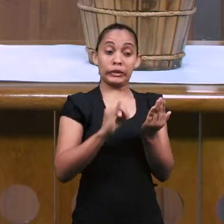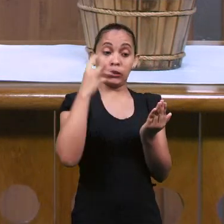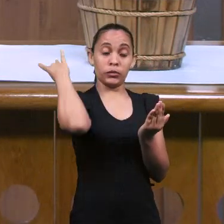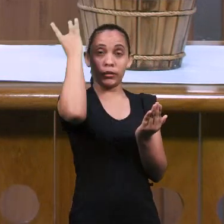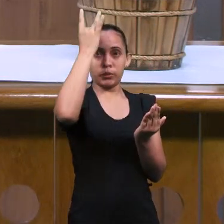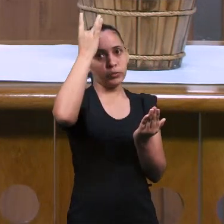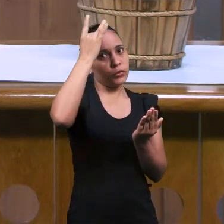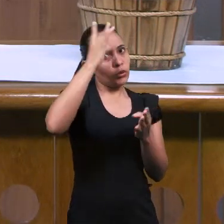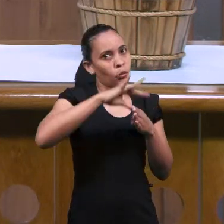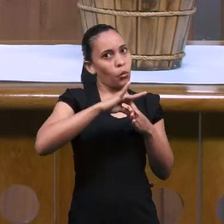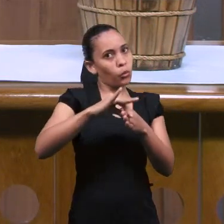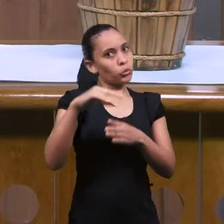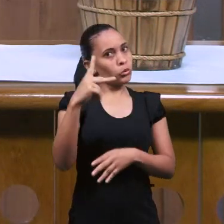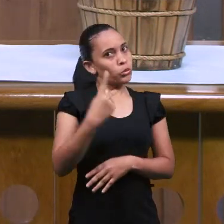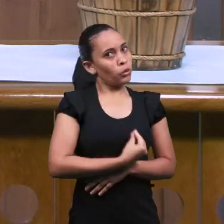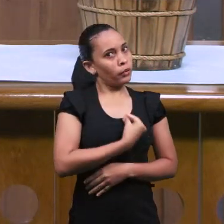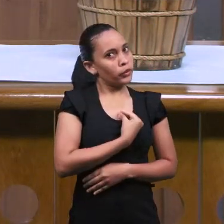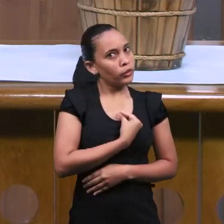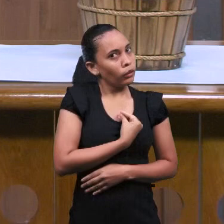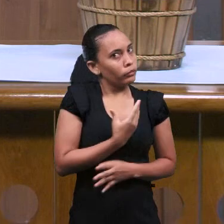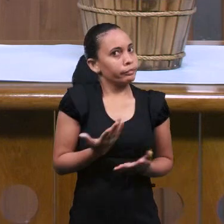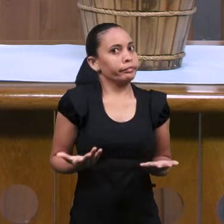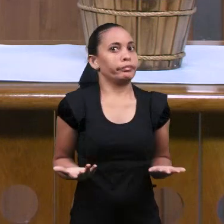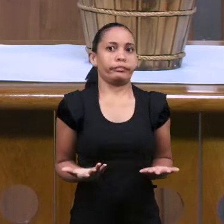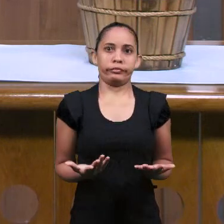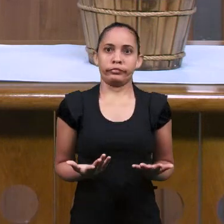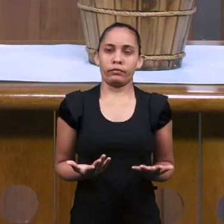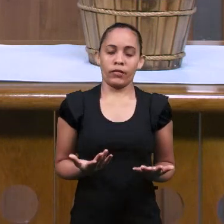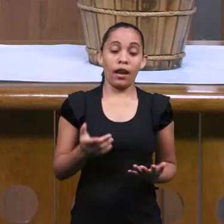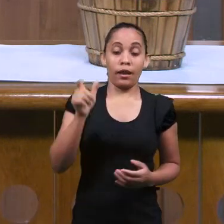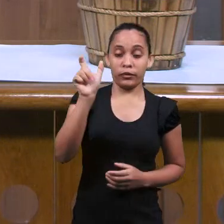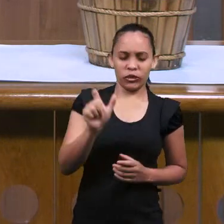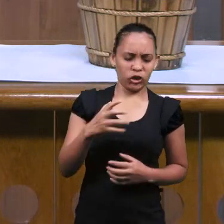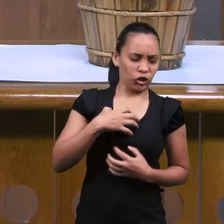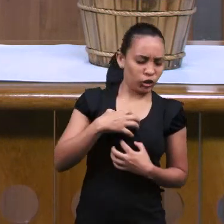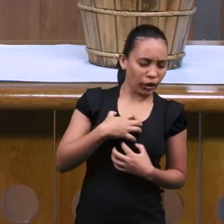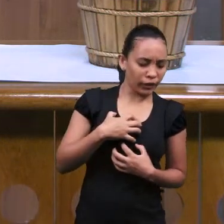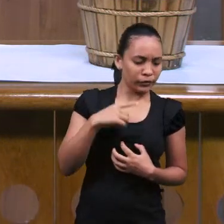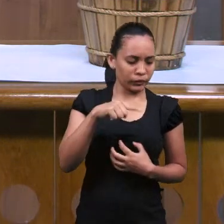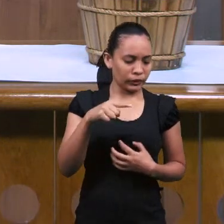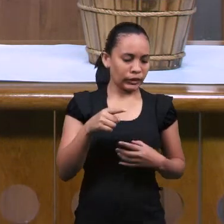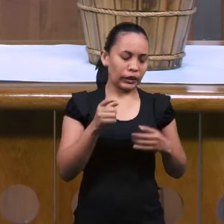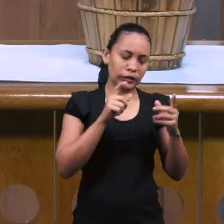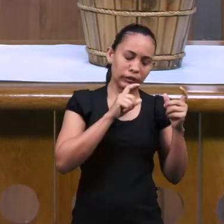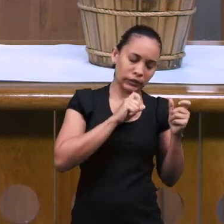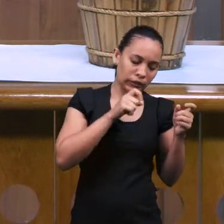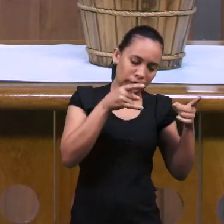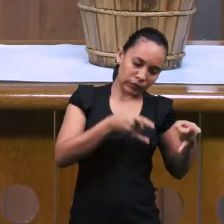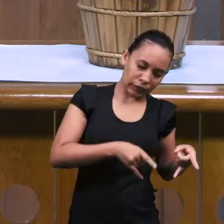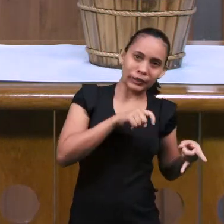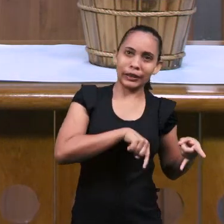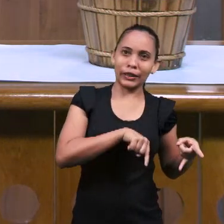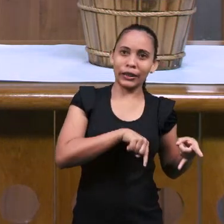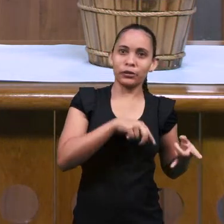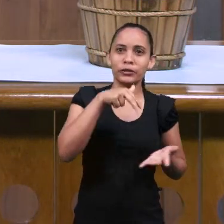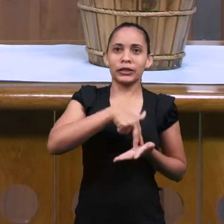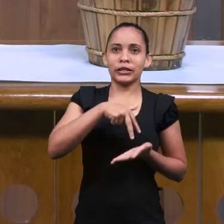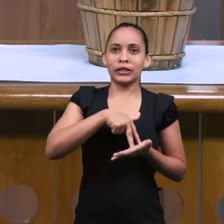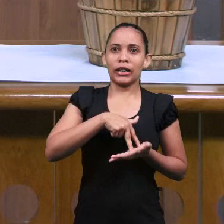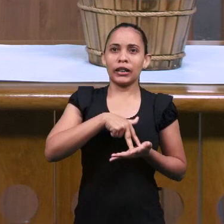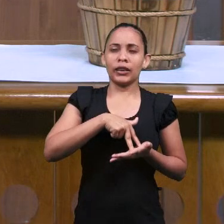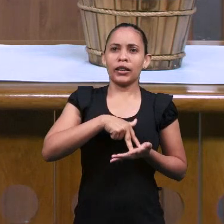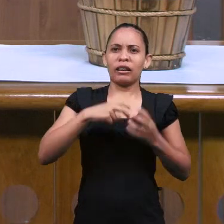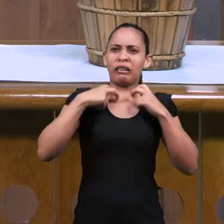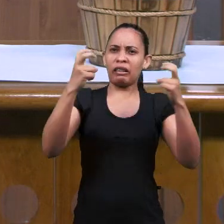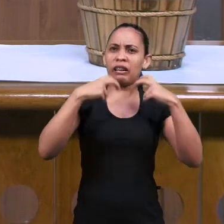pas le Saint-Esprit qui dirige votre vie. C'est quelqu'un qui vous dit « Vous faites ceci, vous faites cela, vous couchez ici, vous criez de ce côté-là, vous levez les